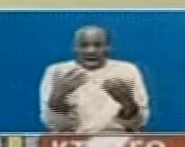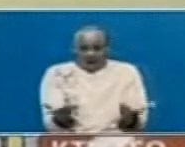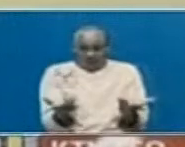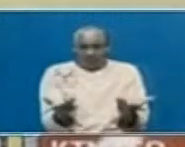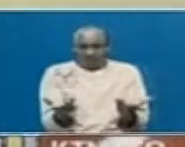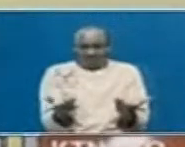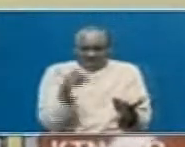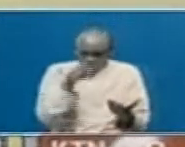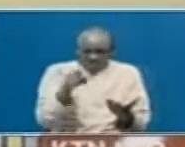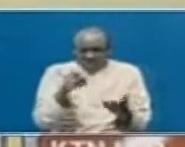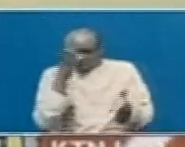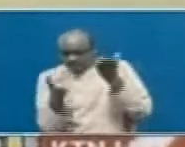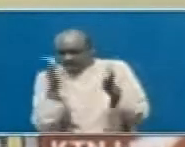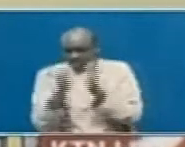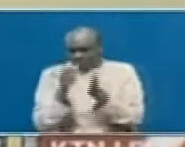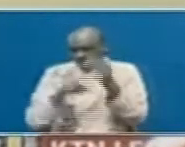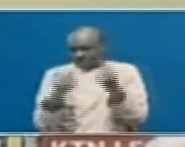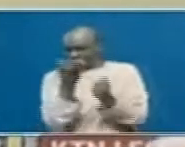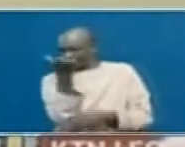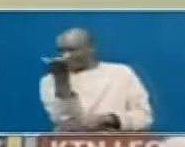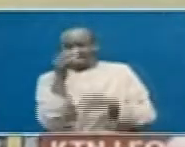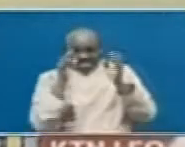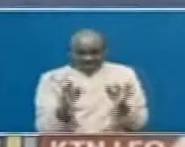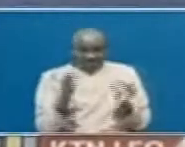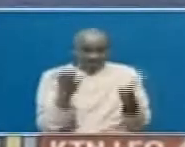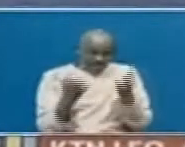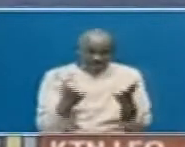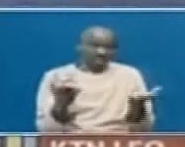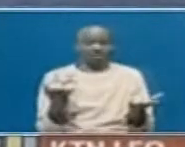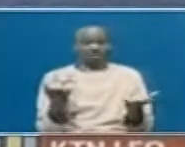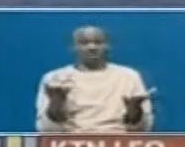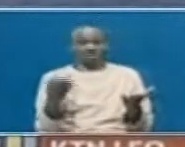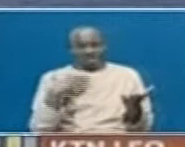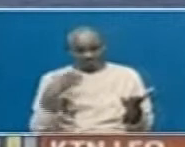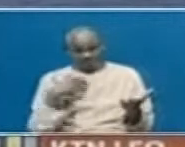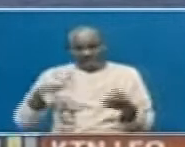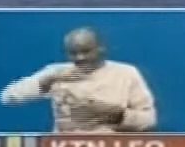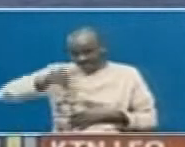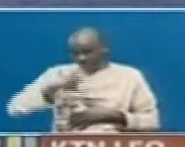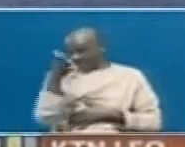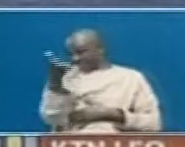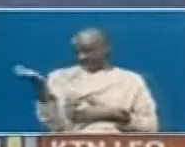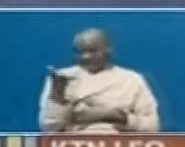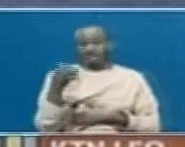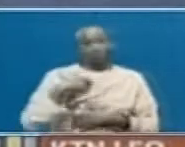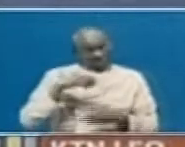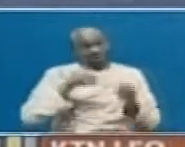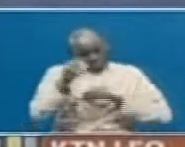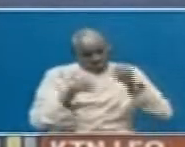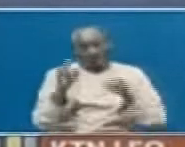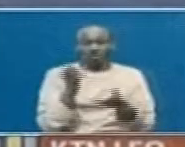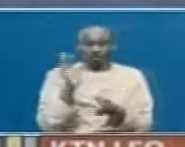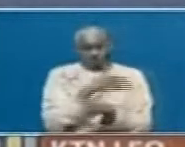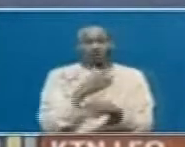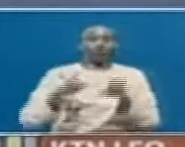tunatunza wimbo kulingana na sherehe yenyewe. Ikiwa sherehe ni ya mazingira tunatunga nyimbo za